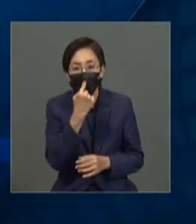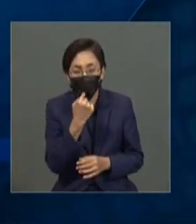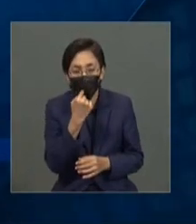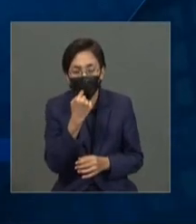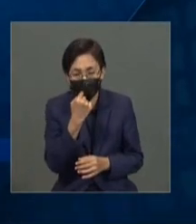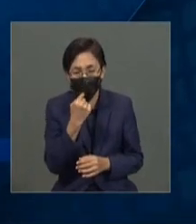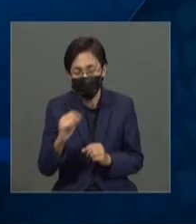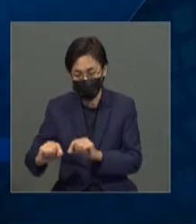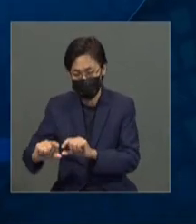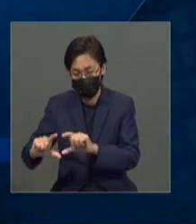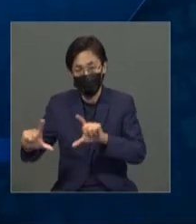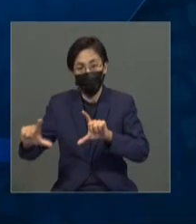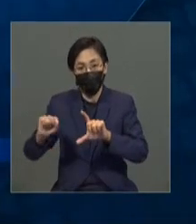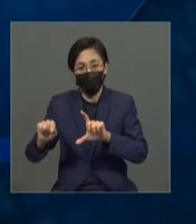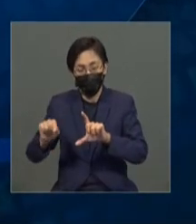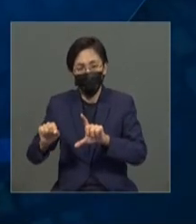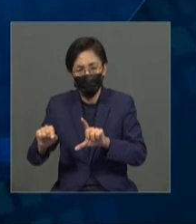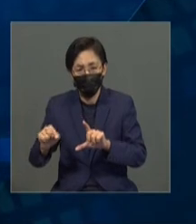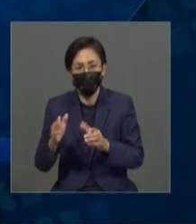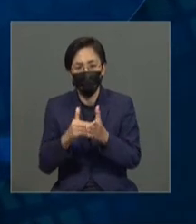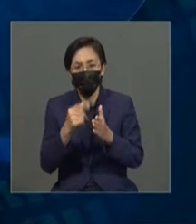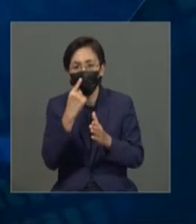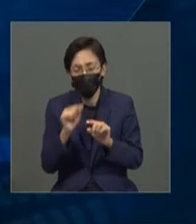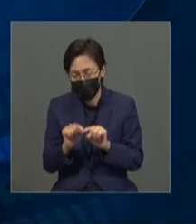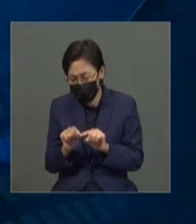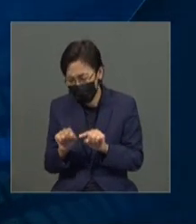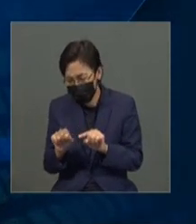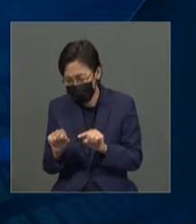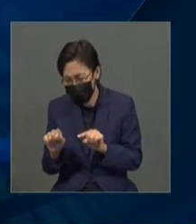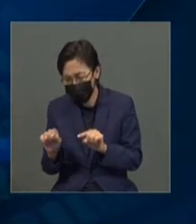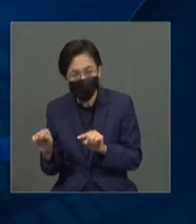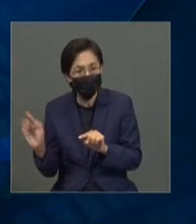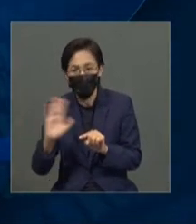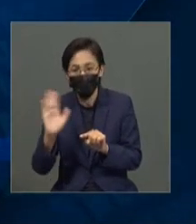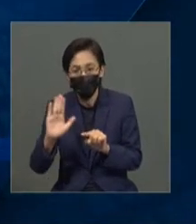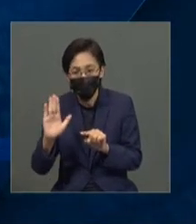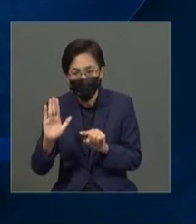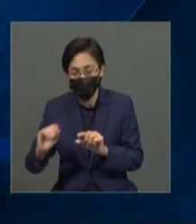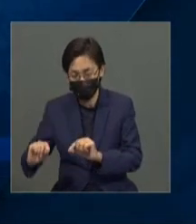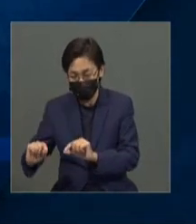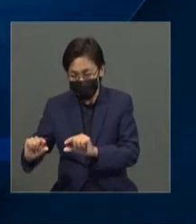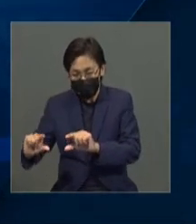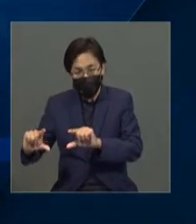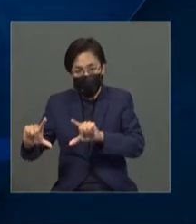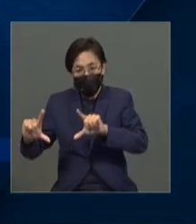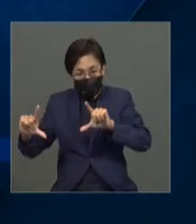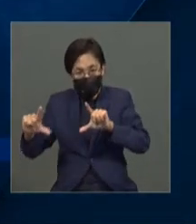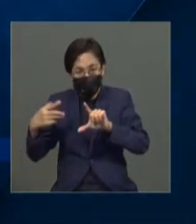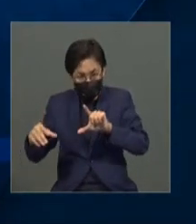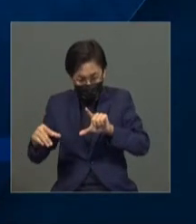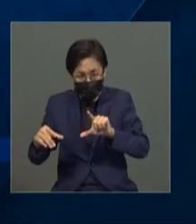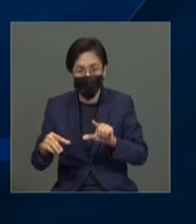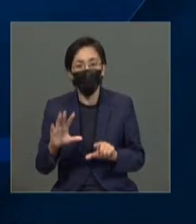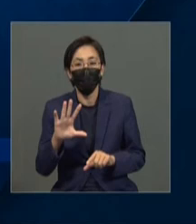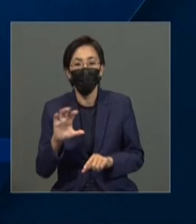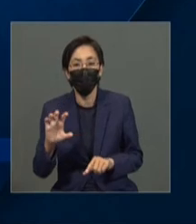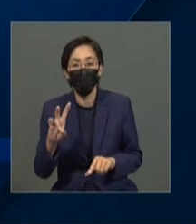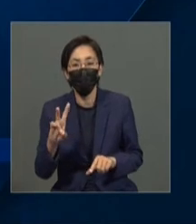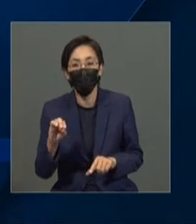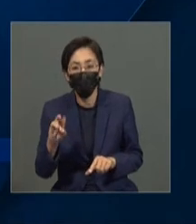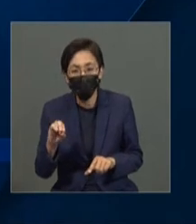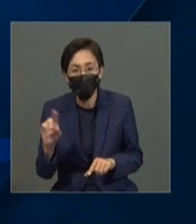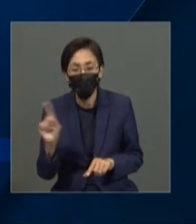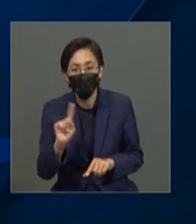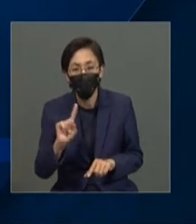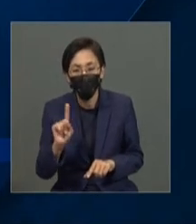ถึงแม้ว่ากราฟจะออกมาเป็นเกือบเส้นตรงนะคะแต่พอขยายไปเนี่ย พบว่ามีจำนวนอยู่ที่570นี่